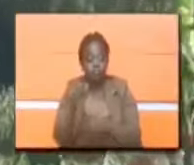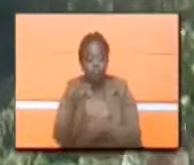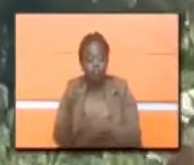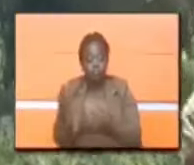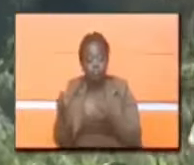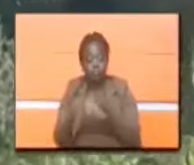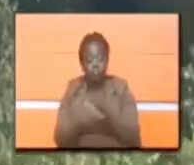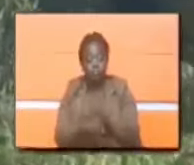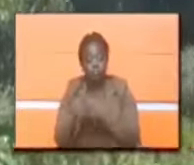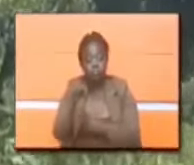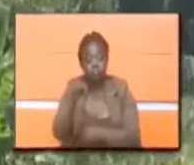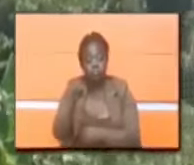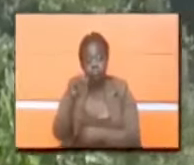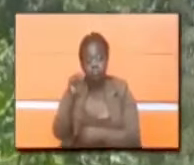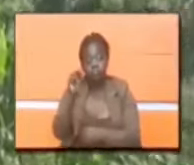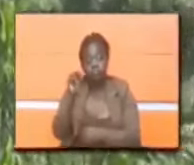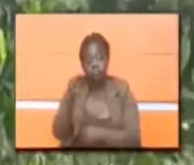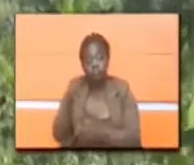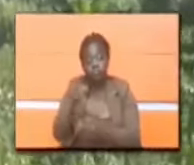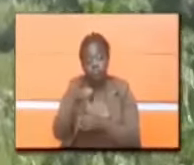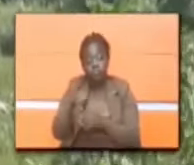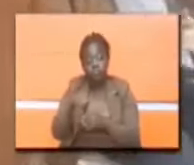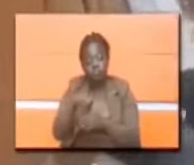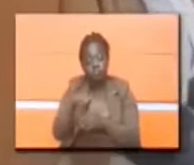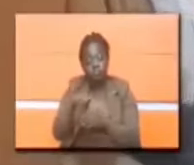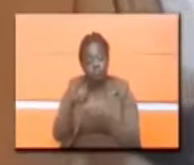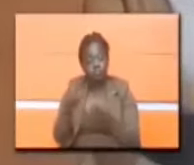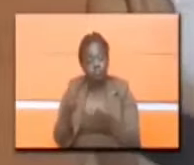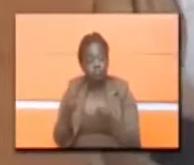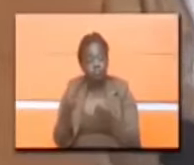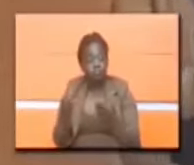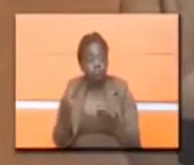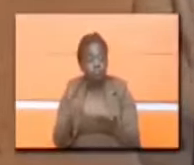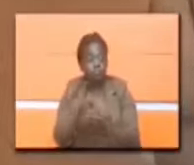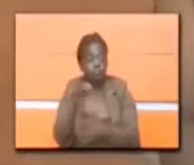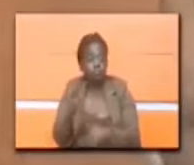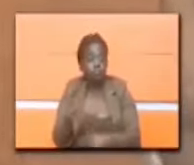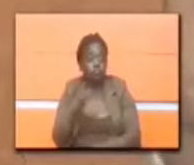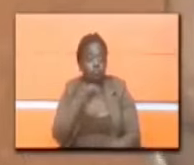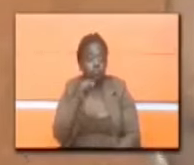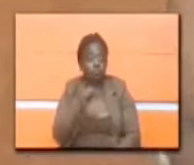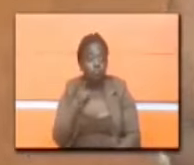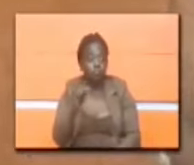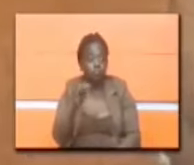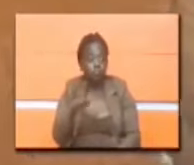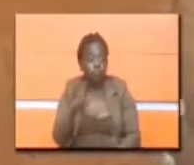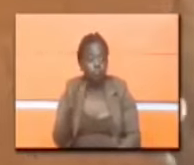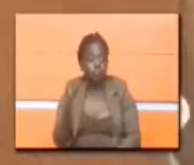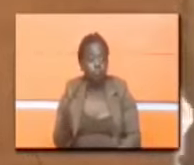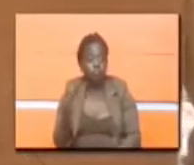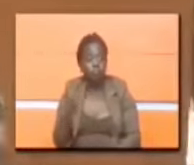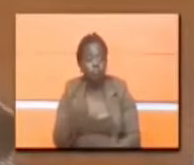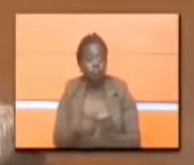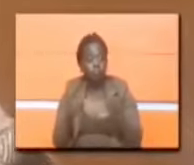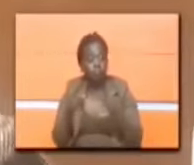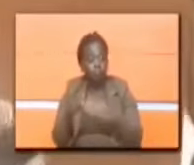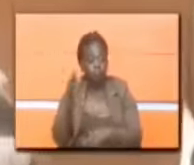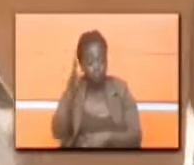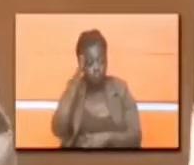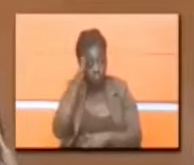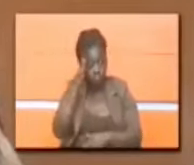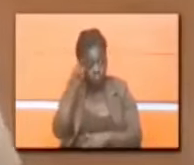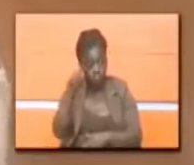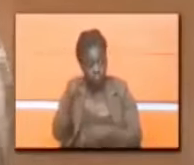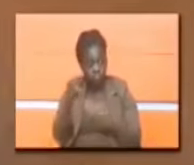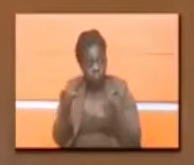Paul Kakumba jagwe okwenyigira mivuyo gino jaja fesera utu mbyajiga na masa akimanye kasanye